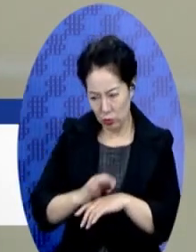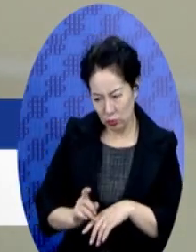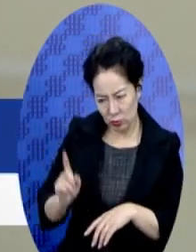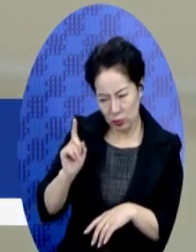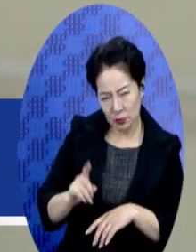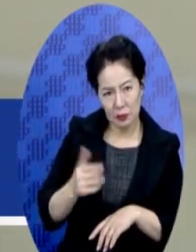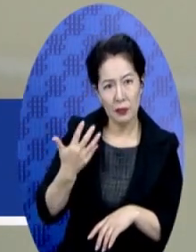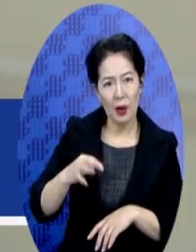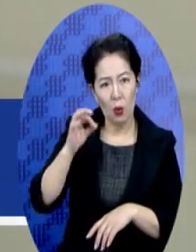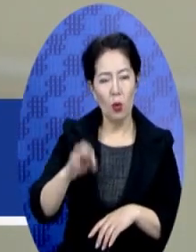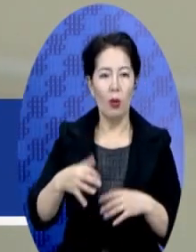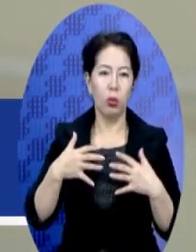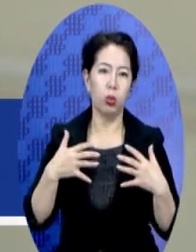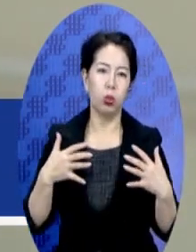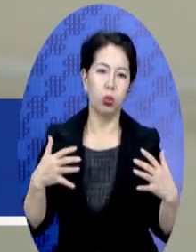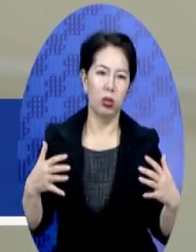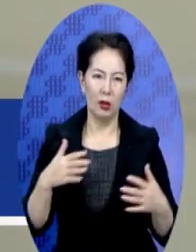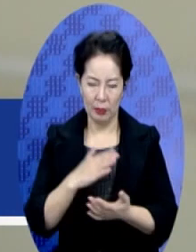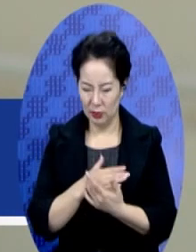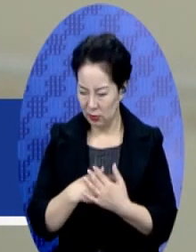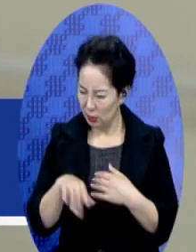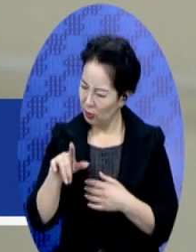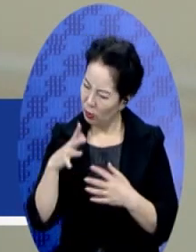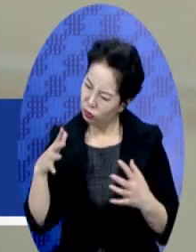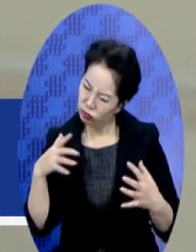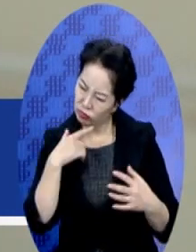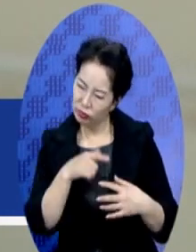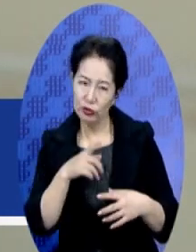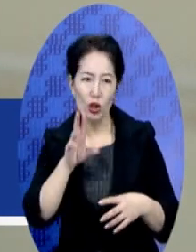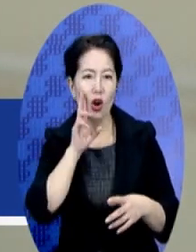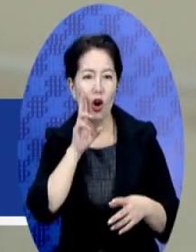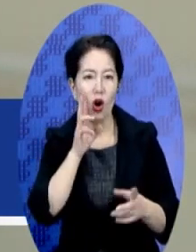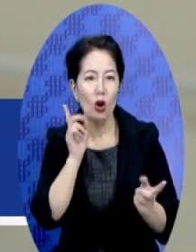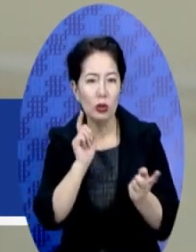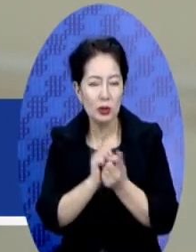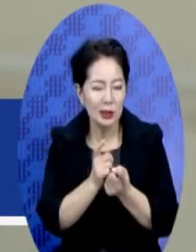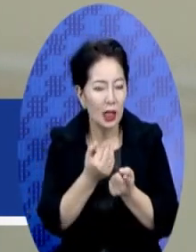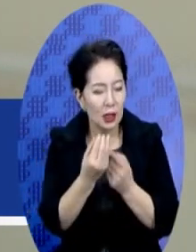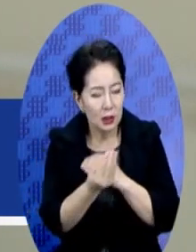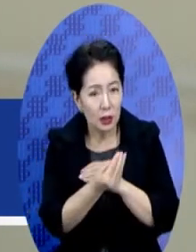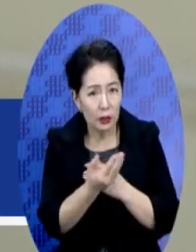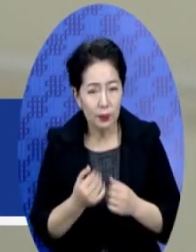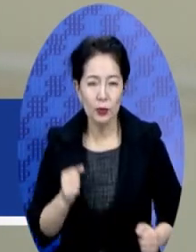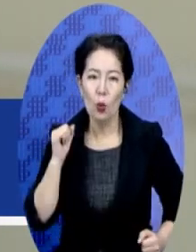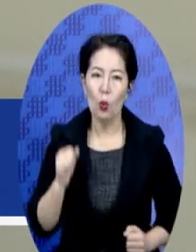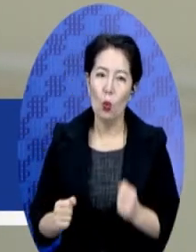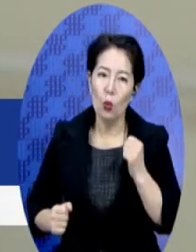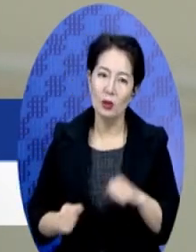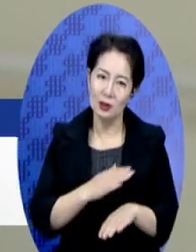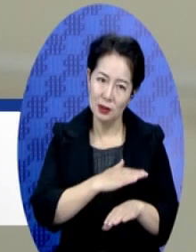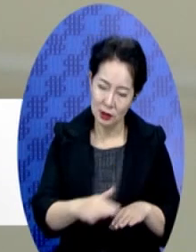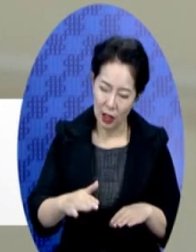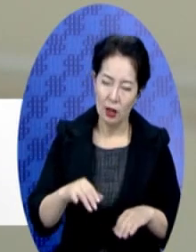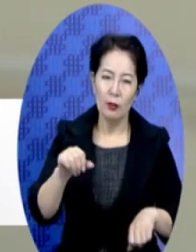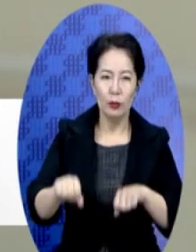нь тархалтай ирдэг. За тэгэхээр тархалтай хүмүүстэй бид нэр хаолны зөв хаол цочоос хаолны зөвлөгөө авахаас гадна бид нэр гүлтийн зам дээр дугау эргометр